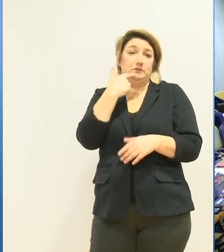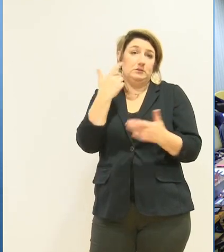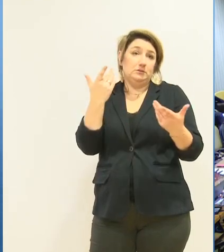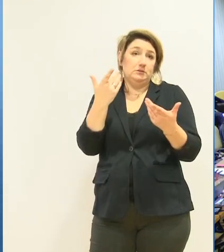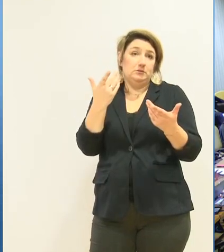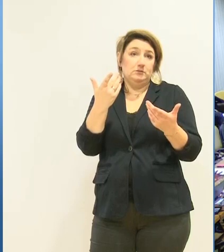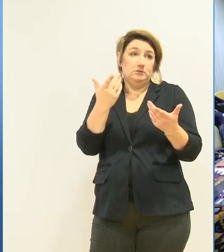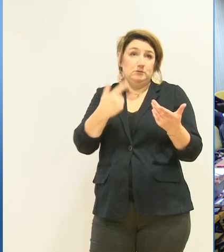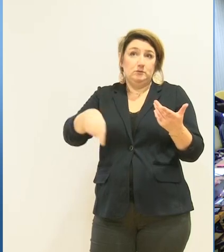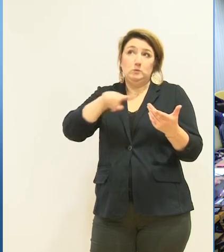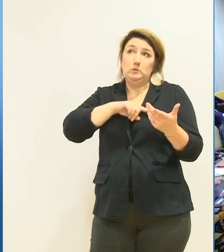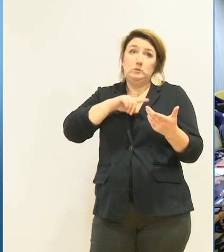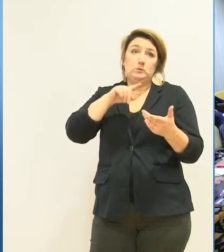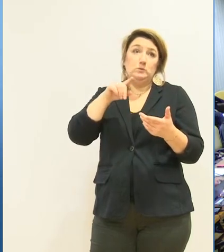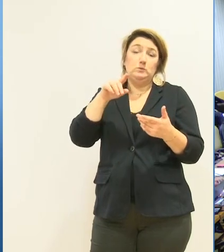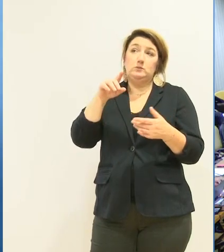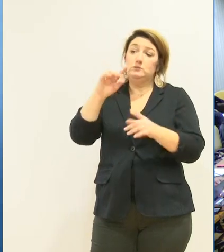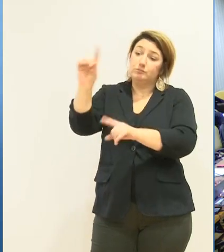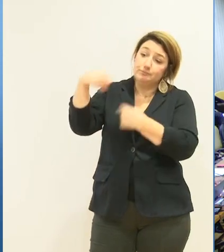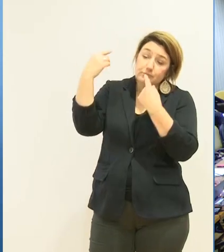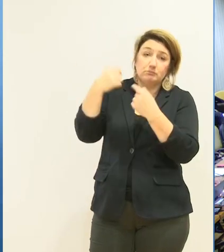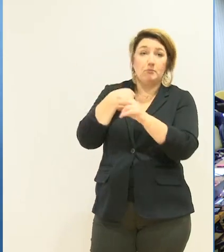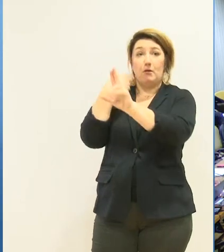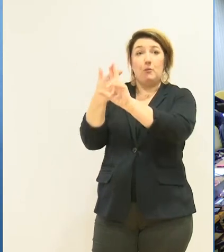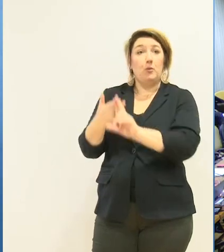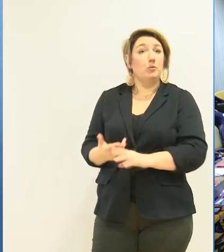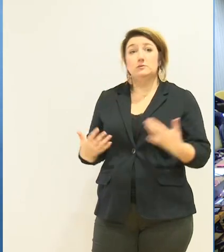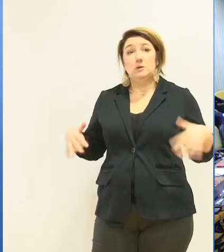répondre aux requérants sur ces questions